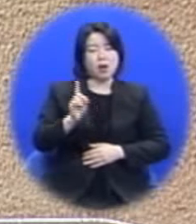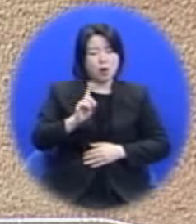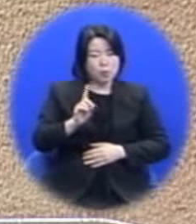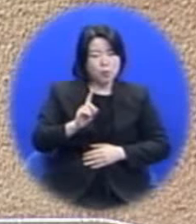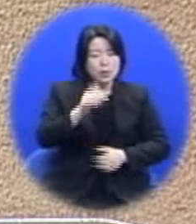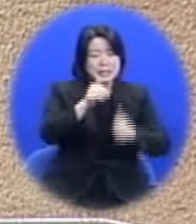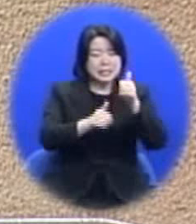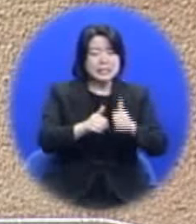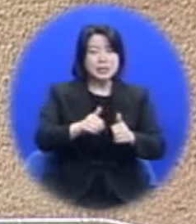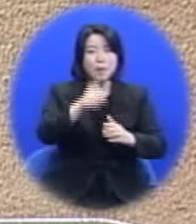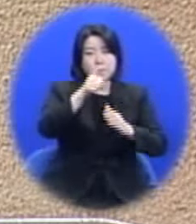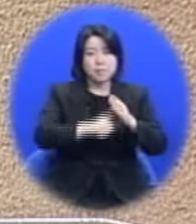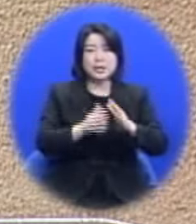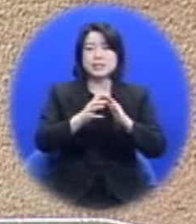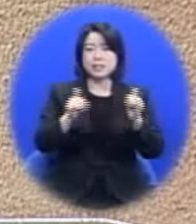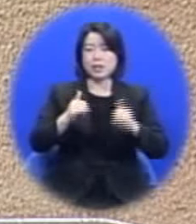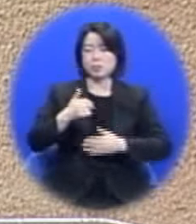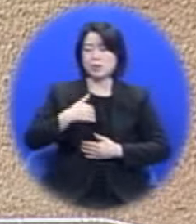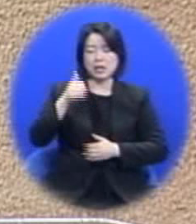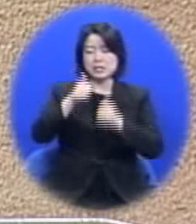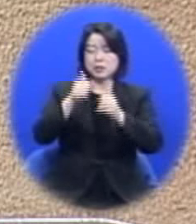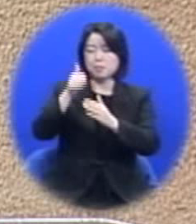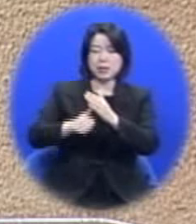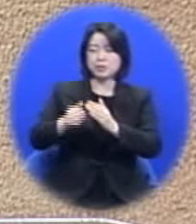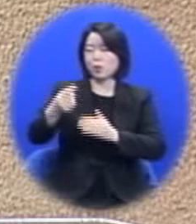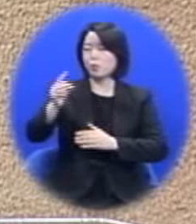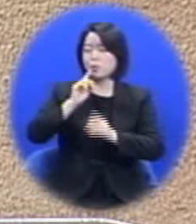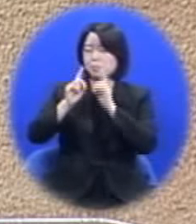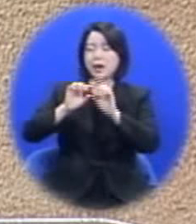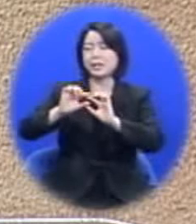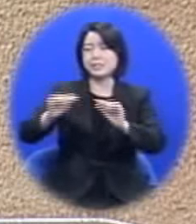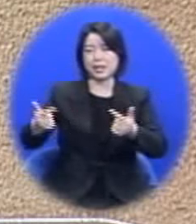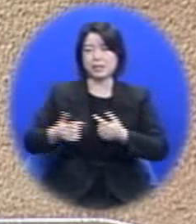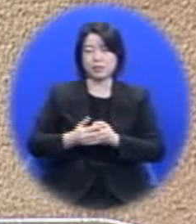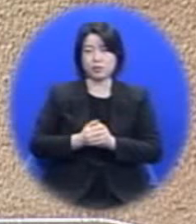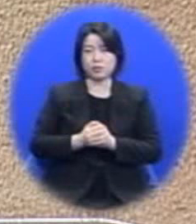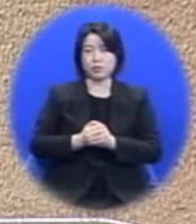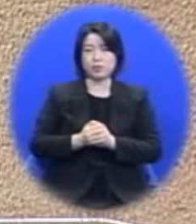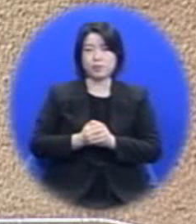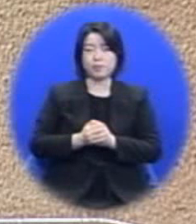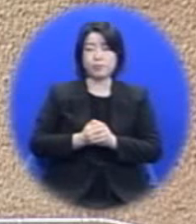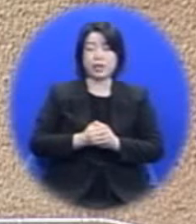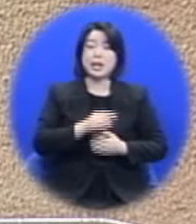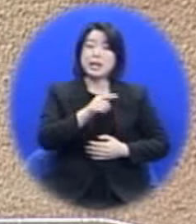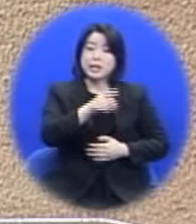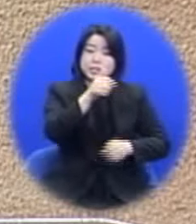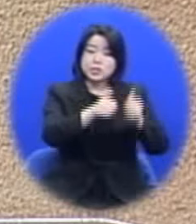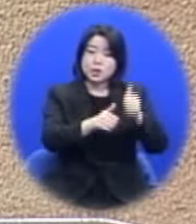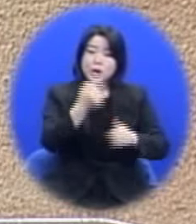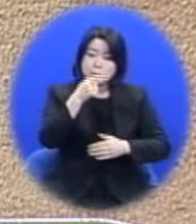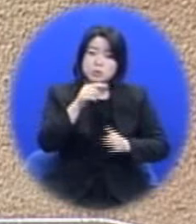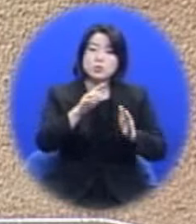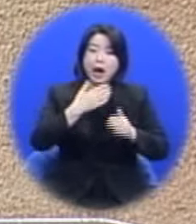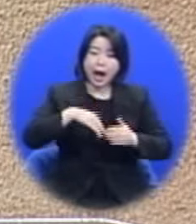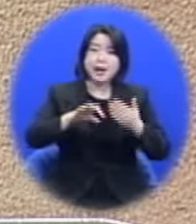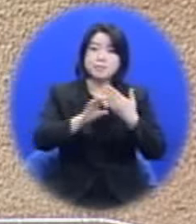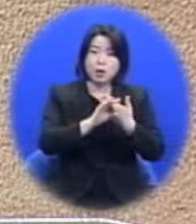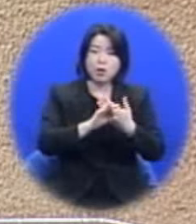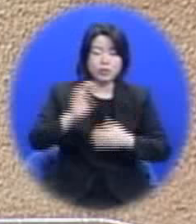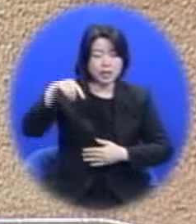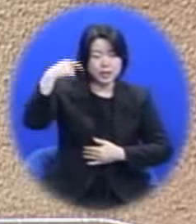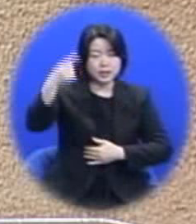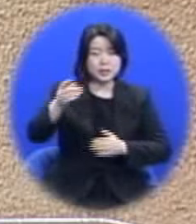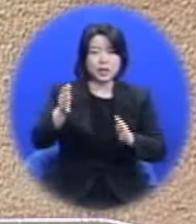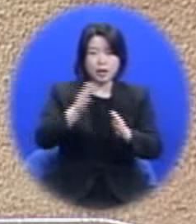말을 안 해요. 나 시험 들었다는 말을 안 해요. 시험인 줄 알면 그다음